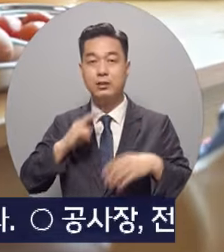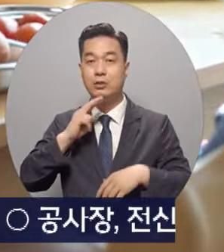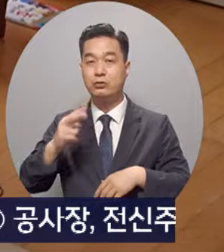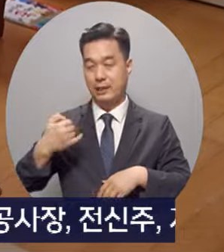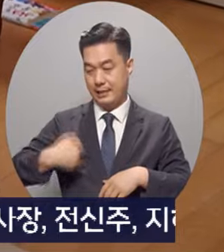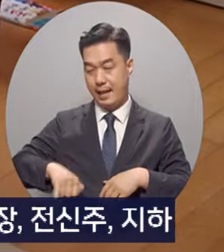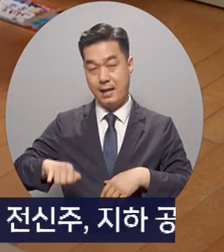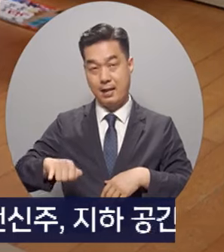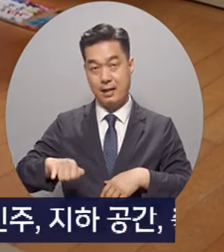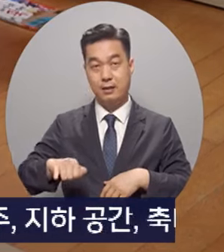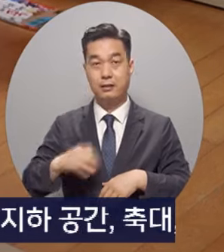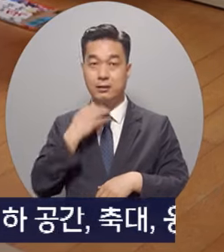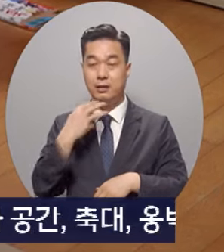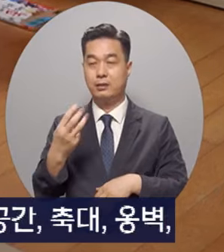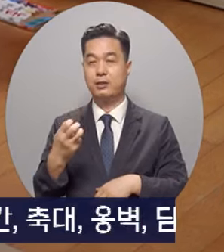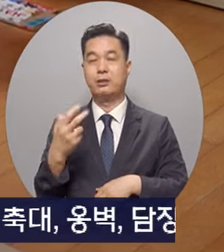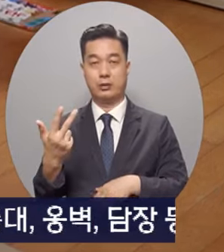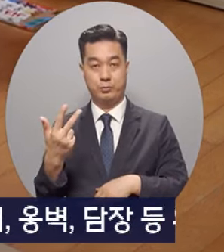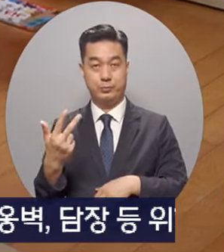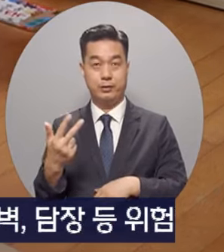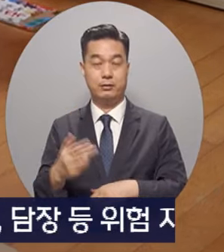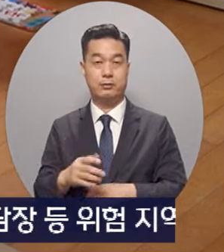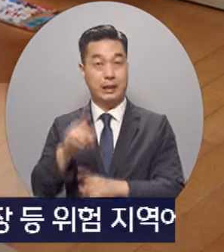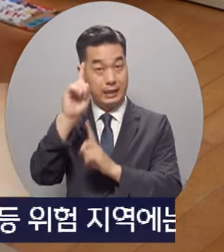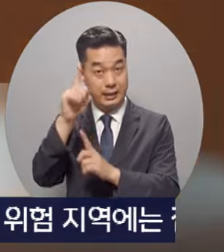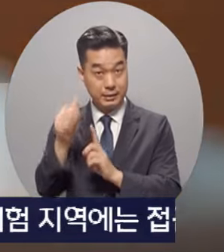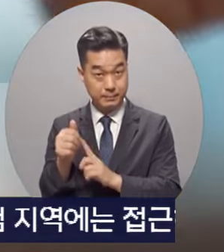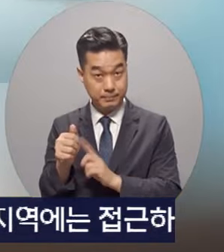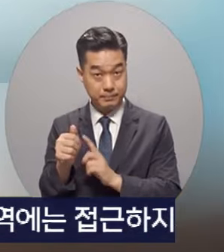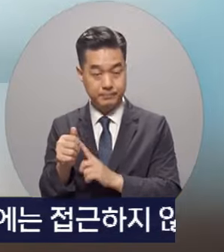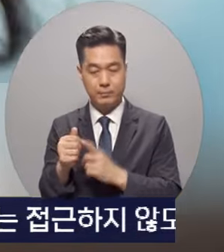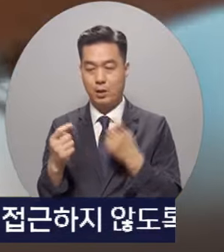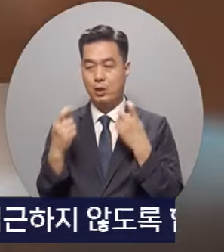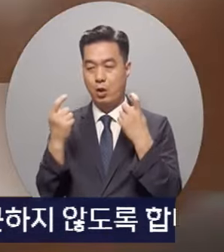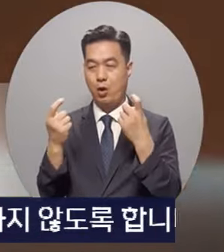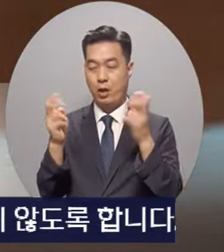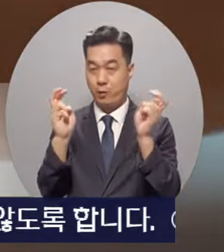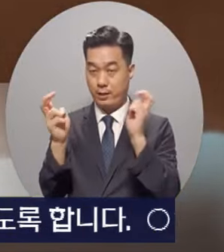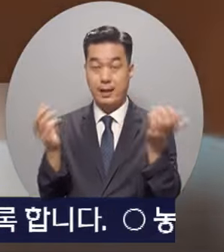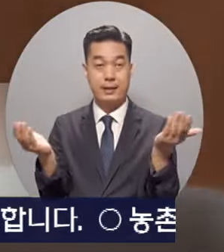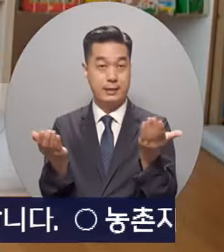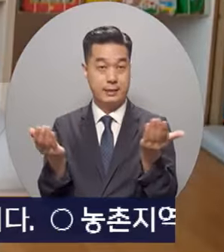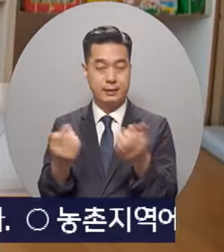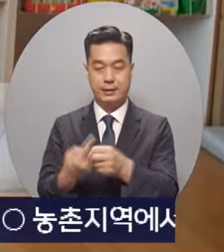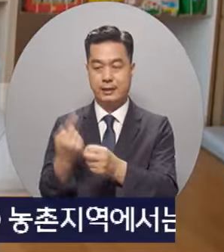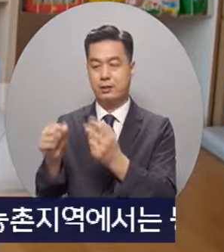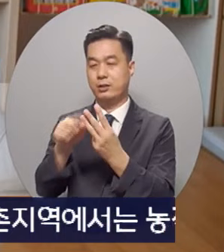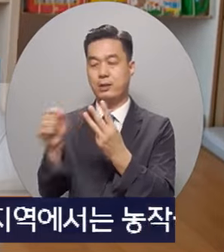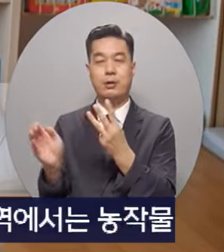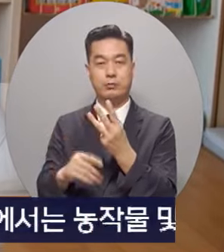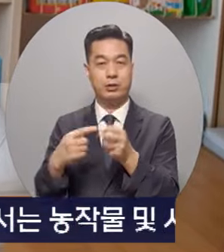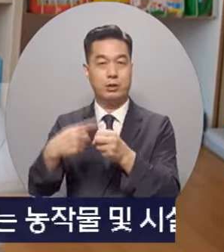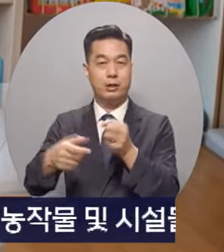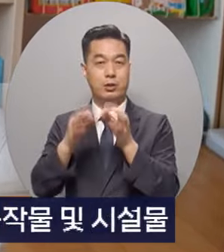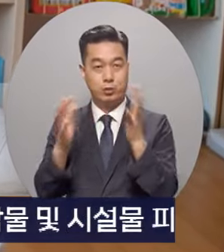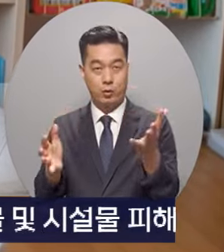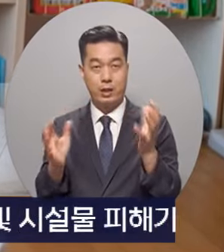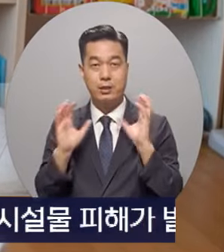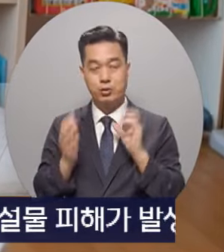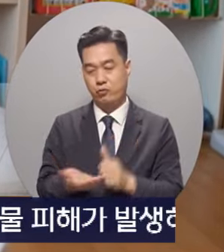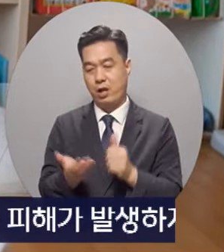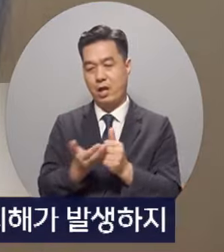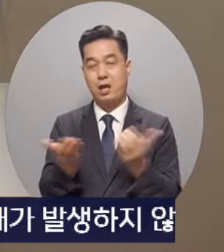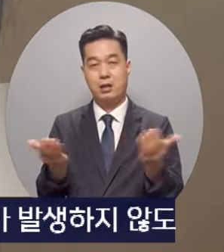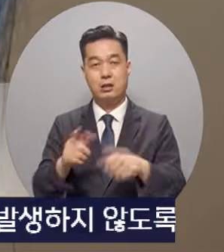있는 37살 이윤화 씨. 여행사에서 일을 한 이 씨는 지난해 3월부터 1년간 육아기 근로시간